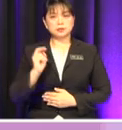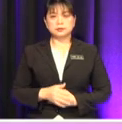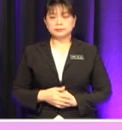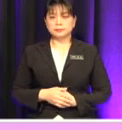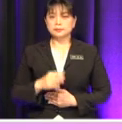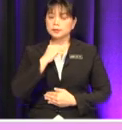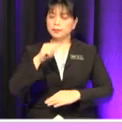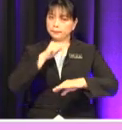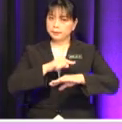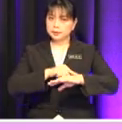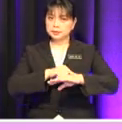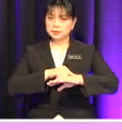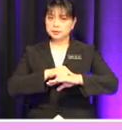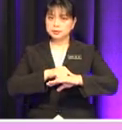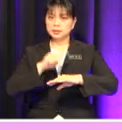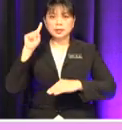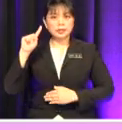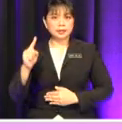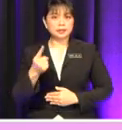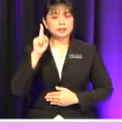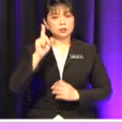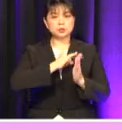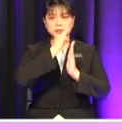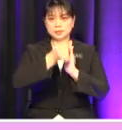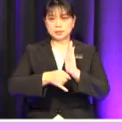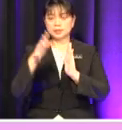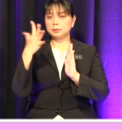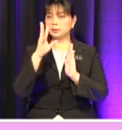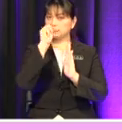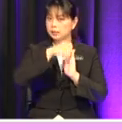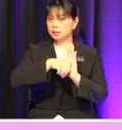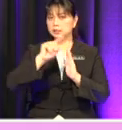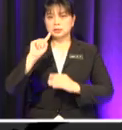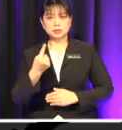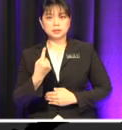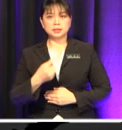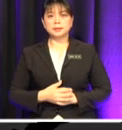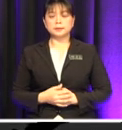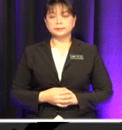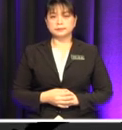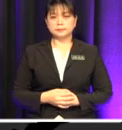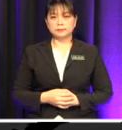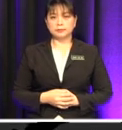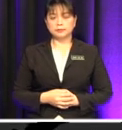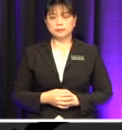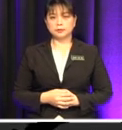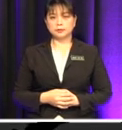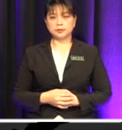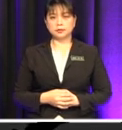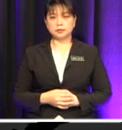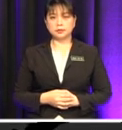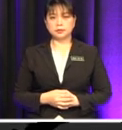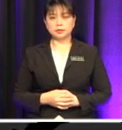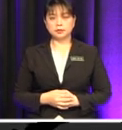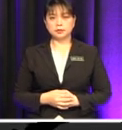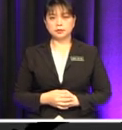dan masa yang diperuntukkan adalah satu jam 15 menit Oke kertas 1 soal